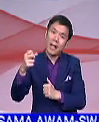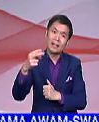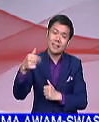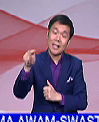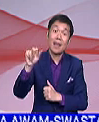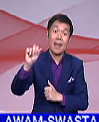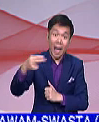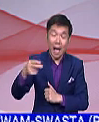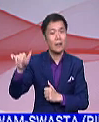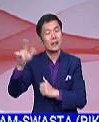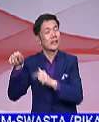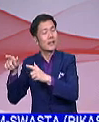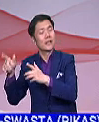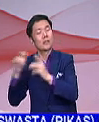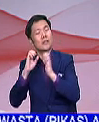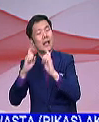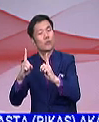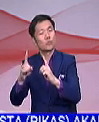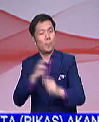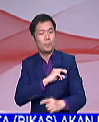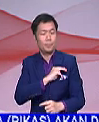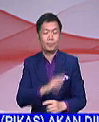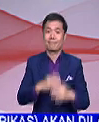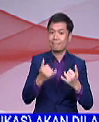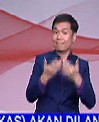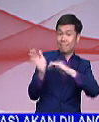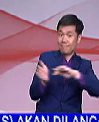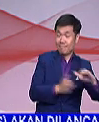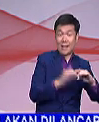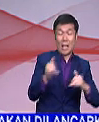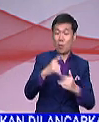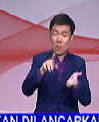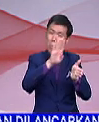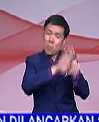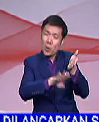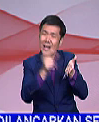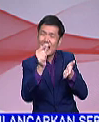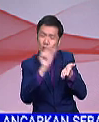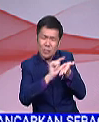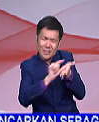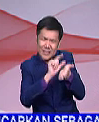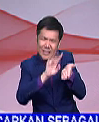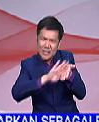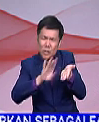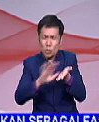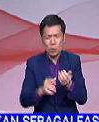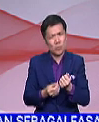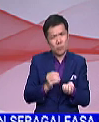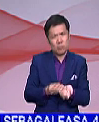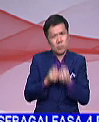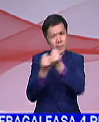Penjawat awam negeri menyambut baik pengumuman kerajaan negeri melaksanakan potongan gaji untuk disumbangkan kepada tabung bencana